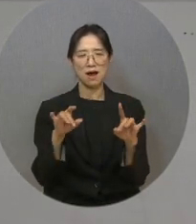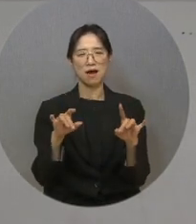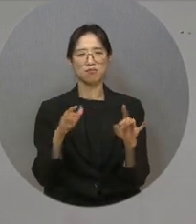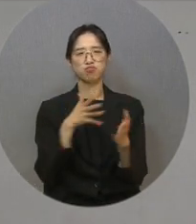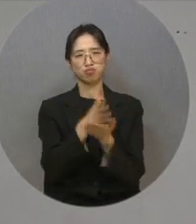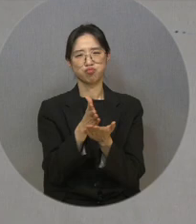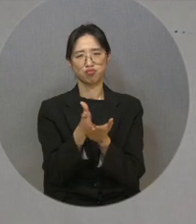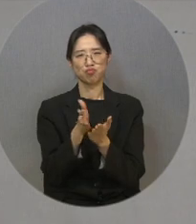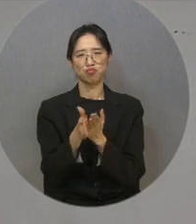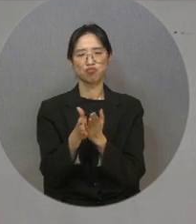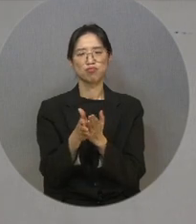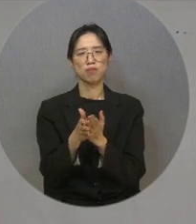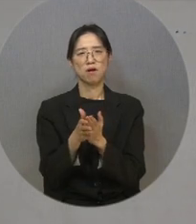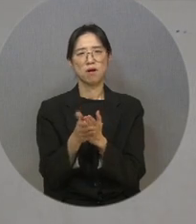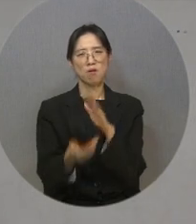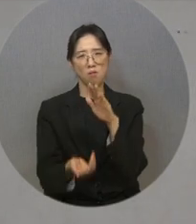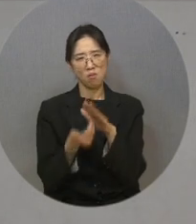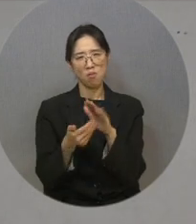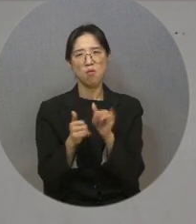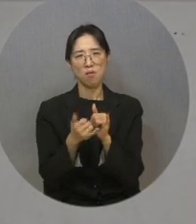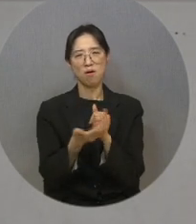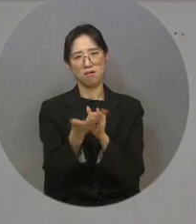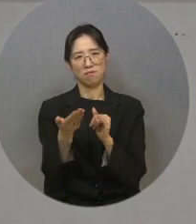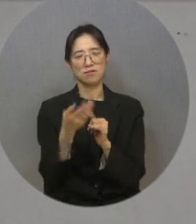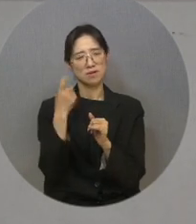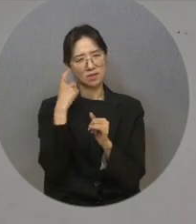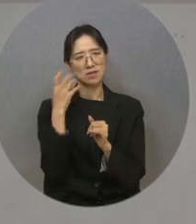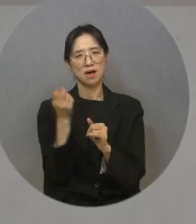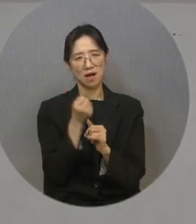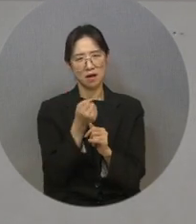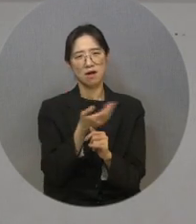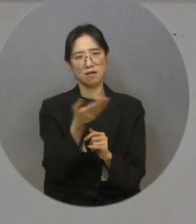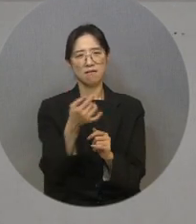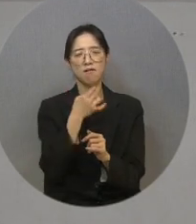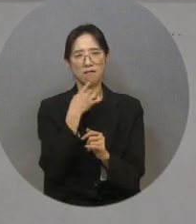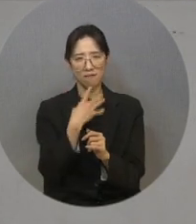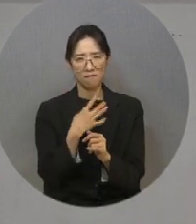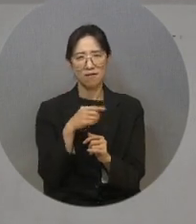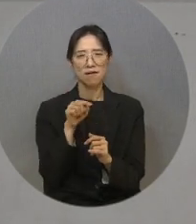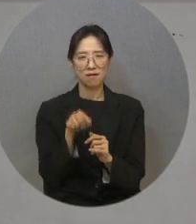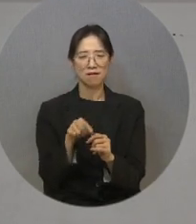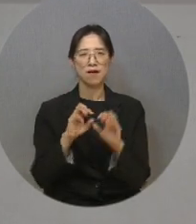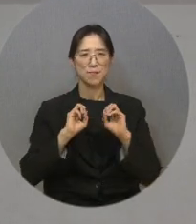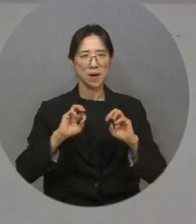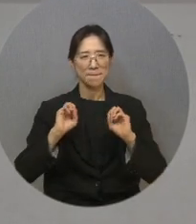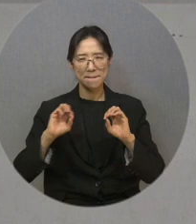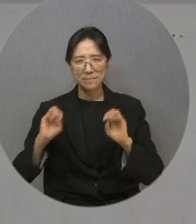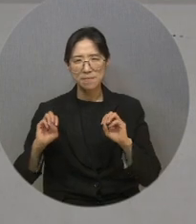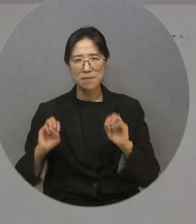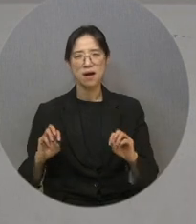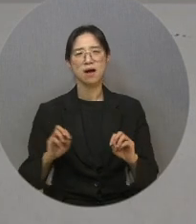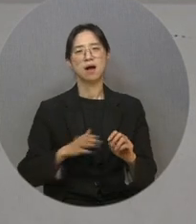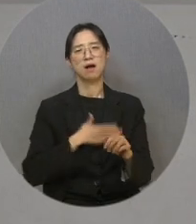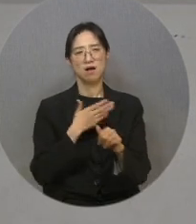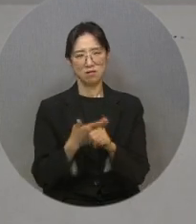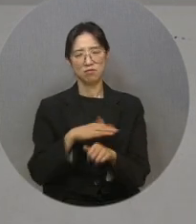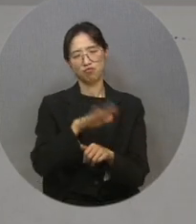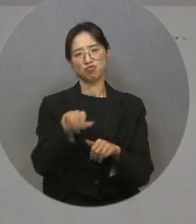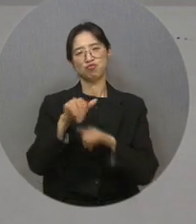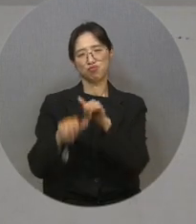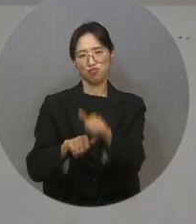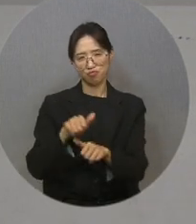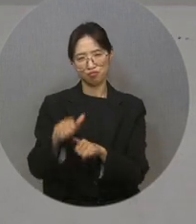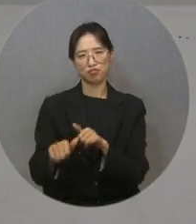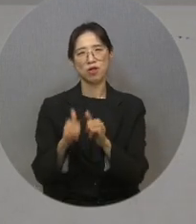1인자들입니다. 여러분들에게 의식을 갖고 여러분들만이라도 서서히 이걸 전파해서 우리